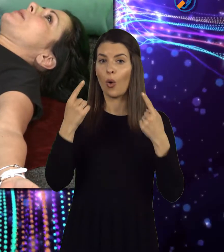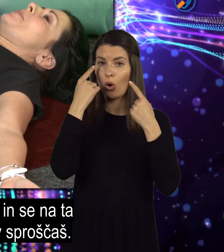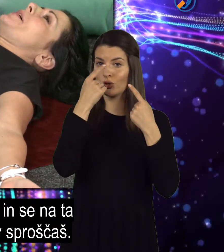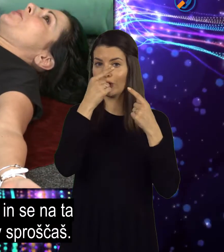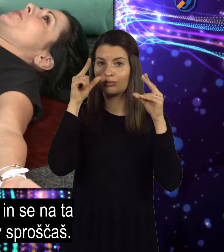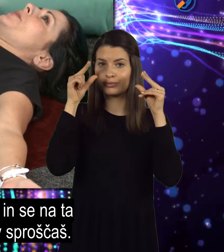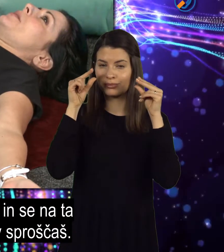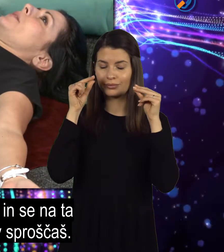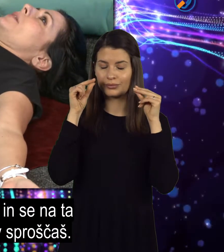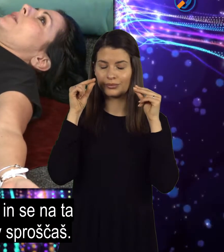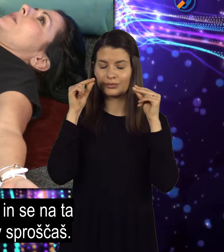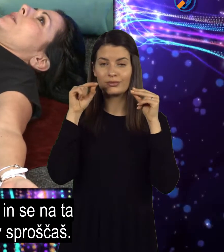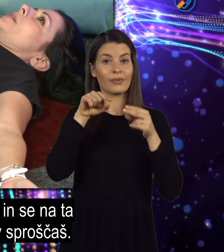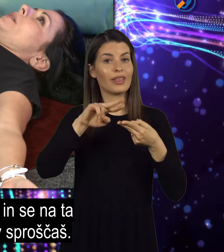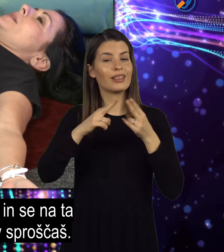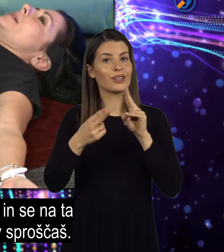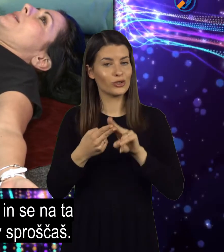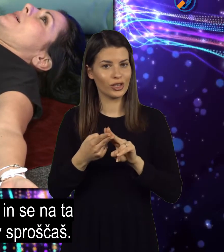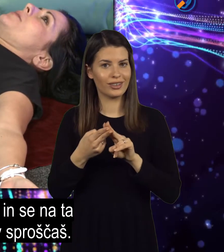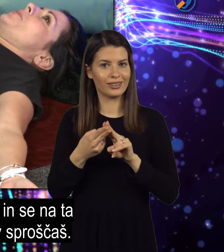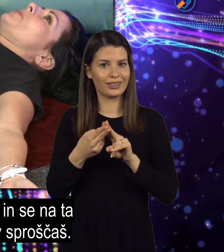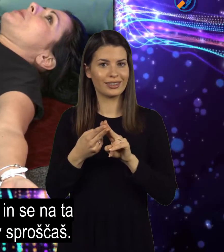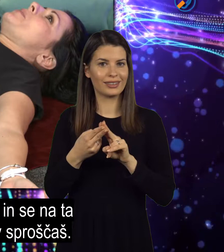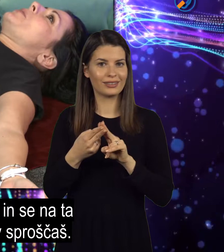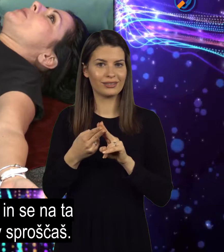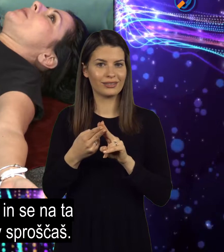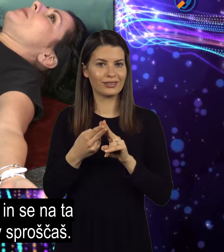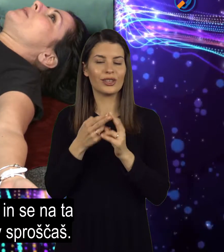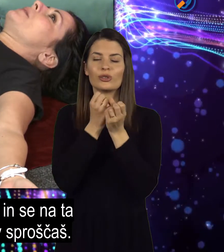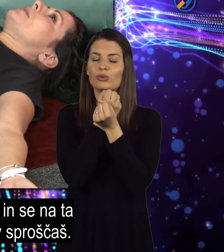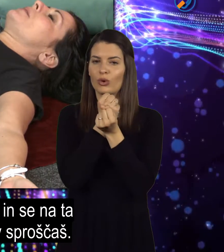Lahko zapreš oči in se na ta način pravzaprav